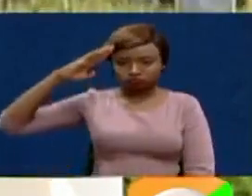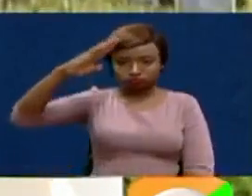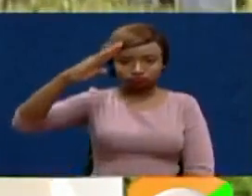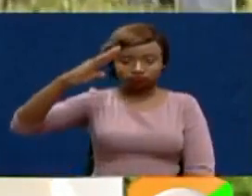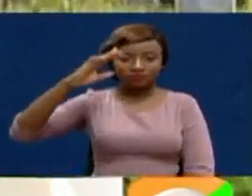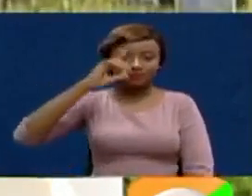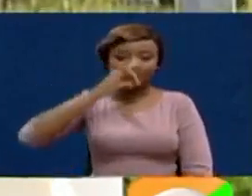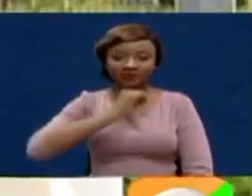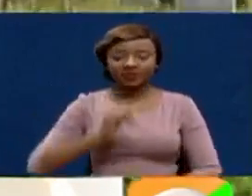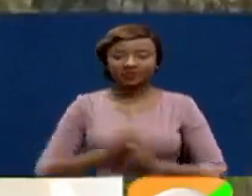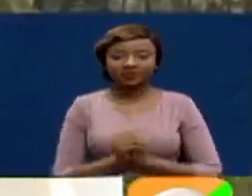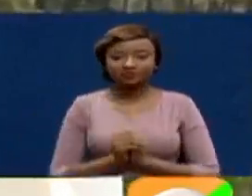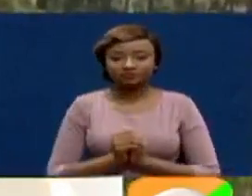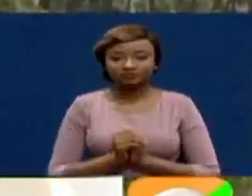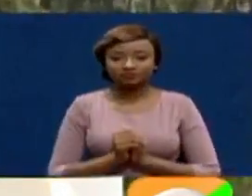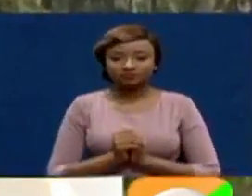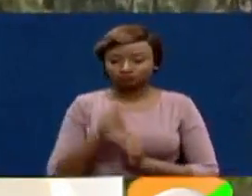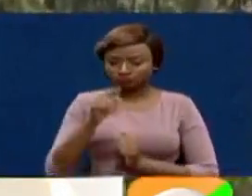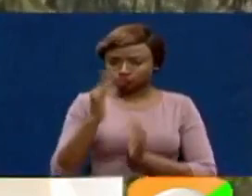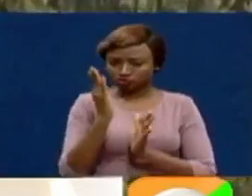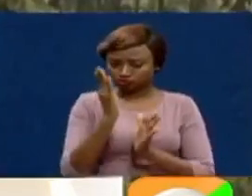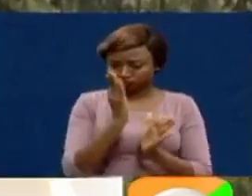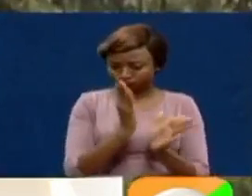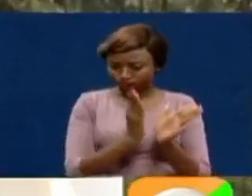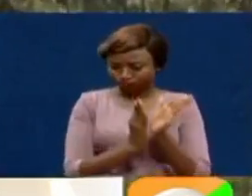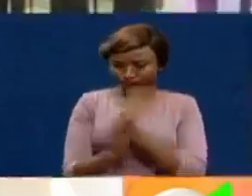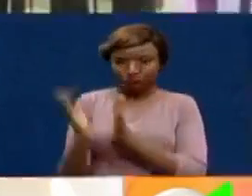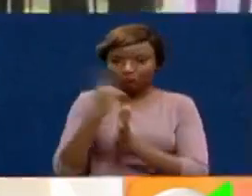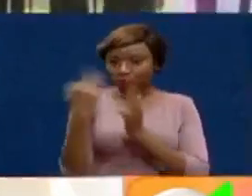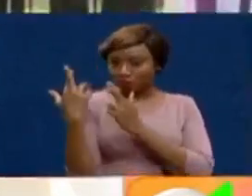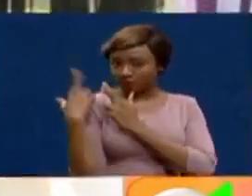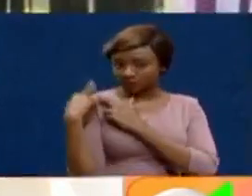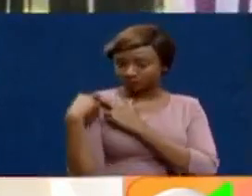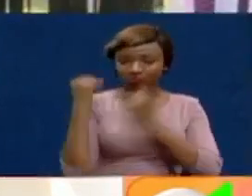kupigwa. Shughuli hii iliandaliwa na jeshi la wanamaji.